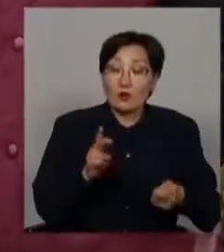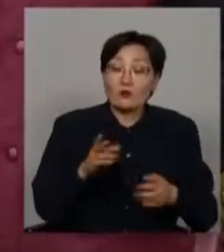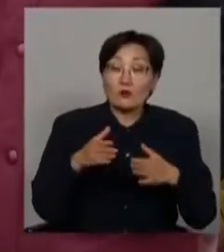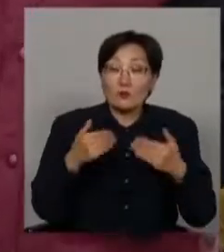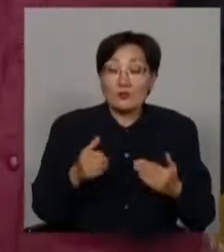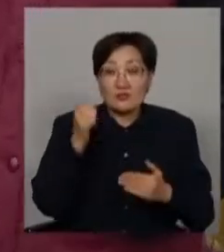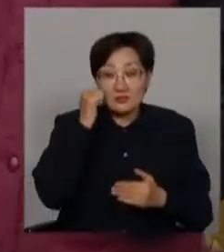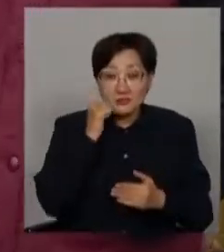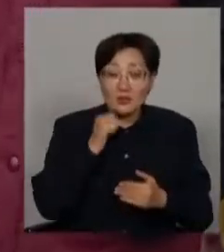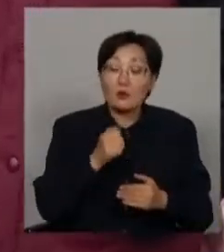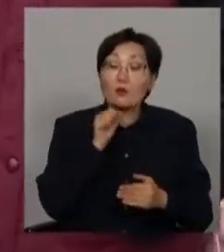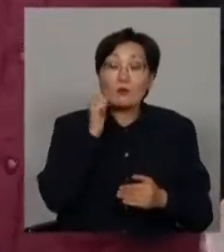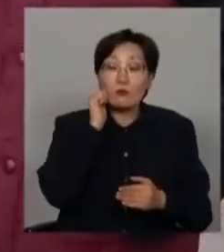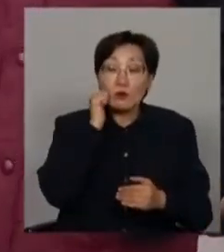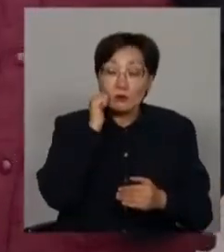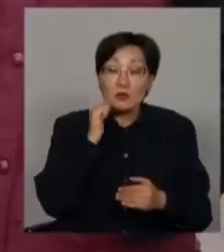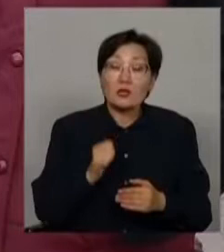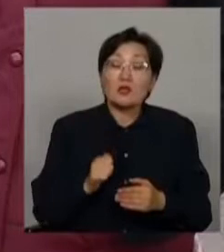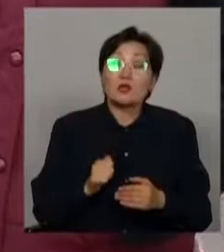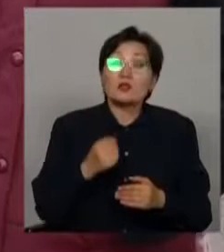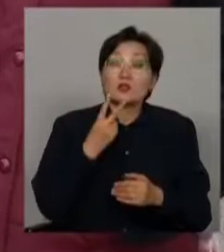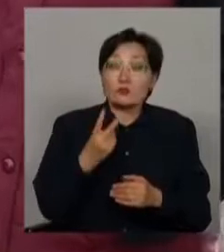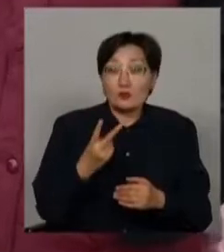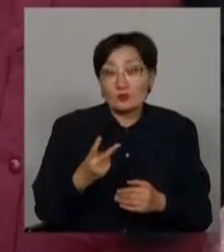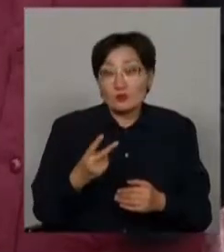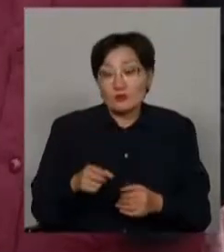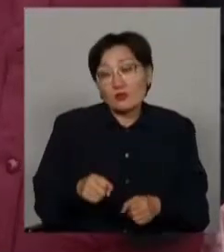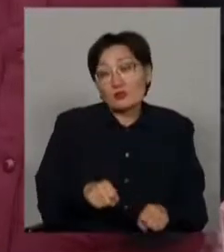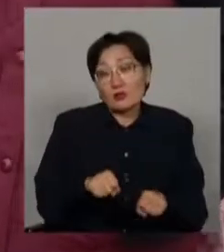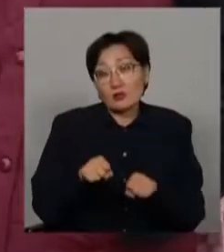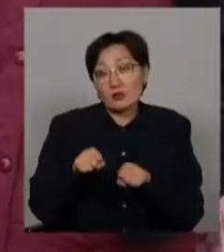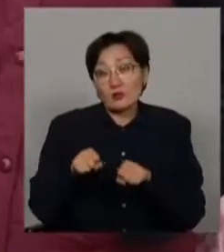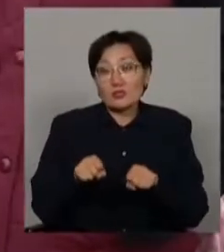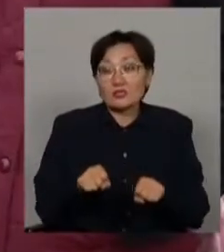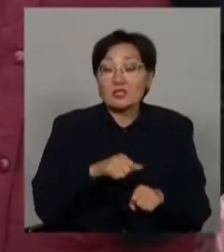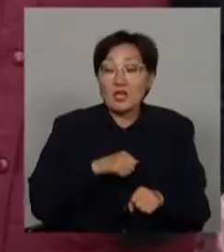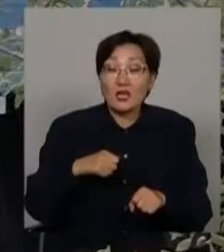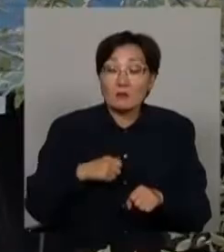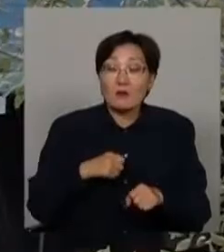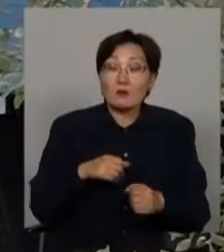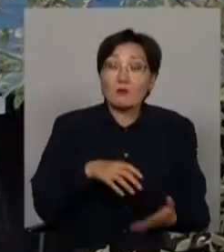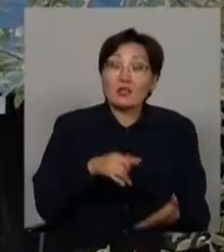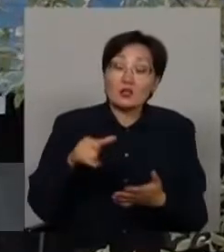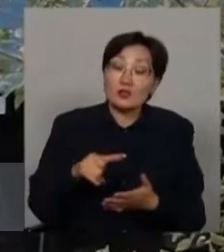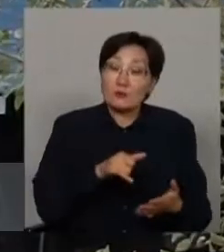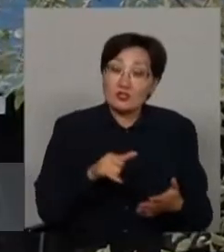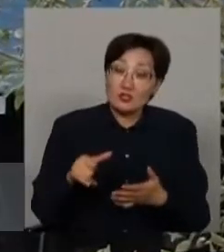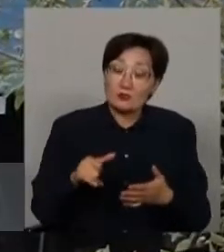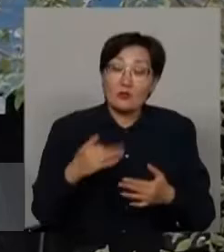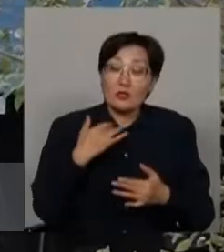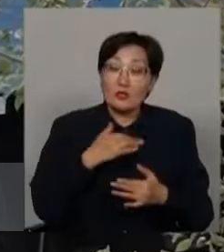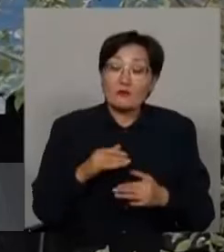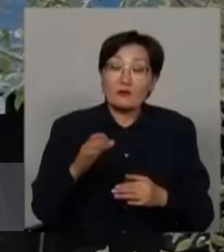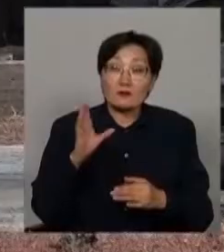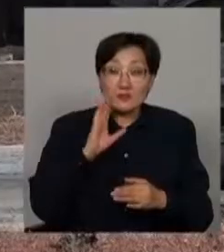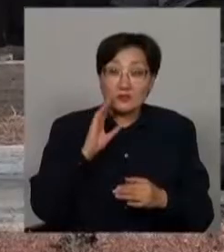бабушки, вот смотришь, коляска, и вот в мечеть ходят за водой. Оттуда вот колясками привозят, баклажками. В этот район иногда приезжает водовоз,